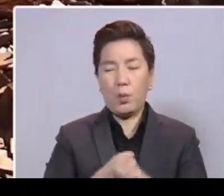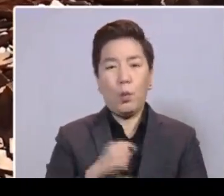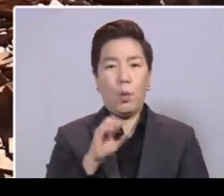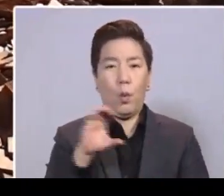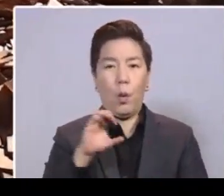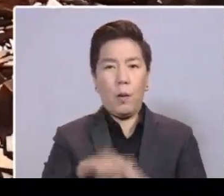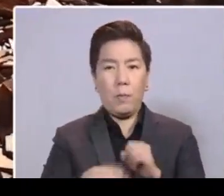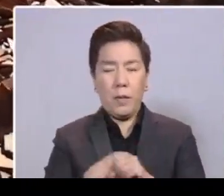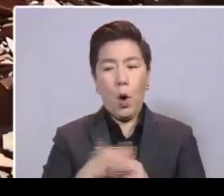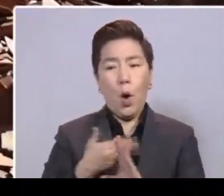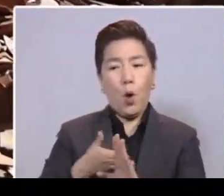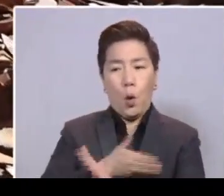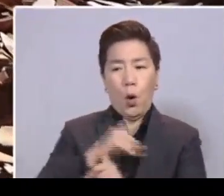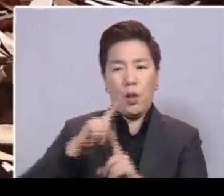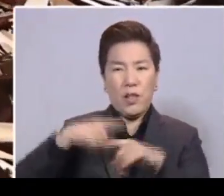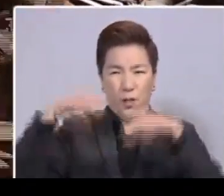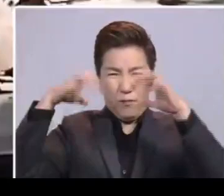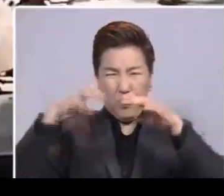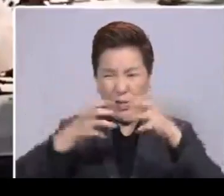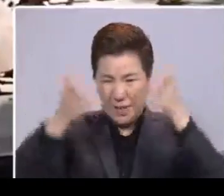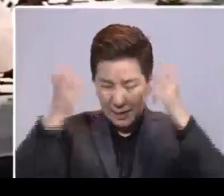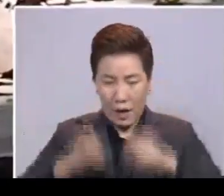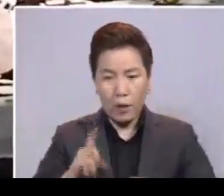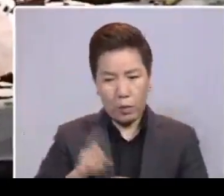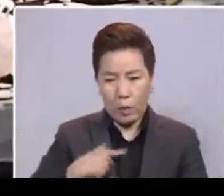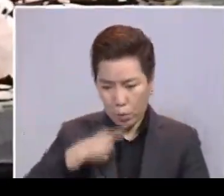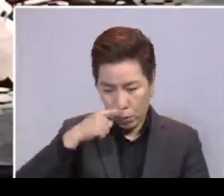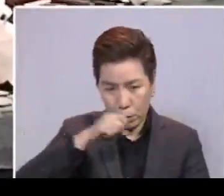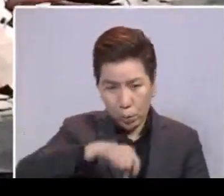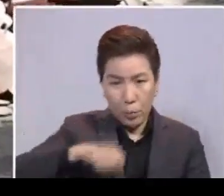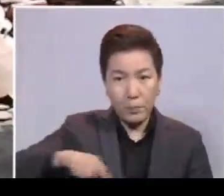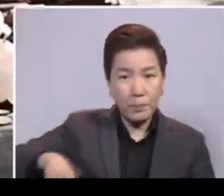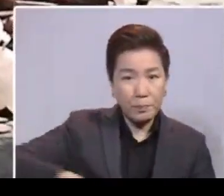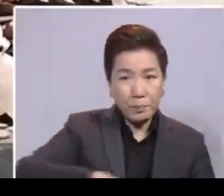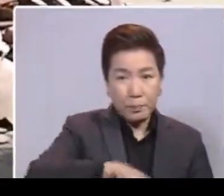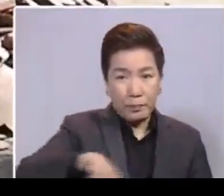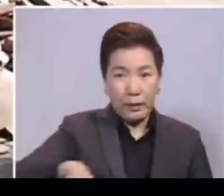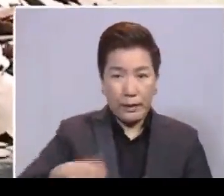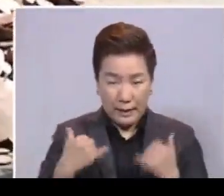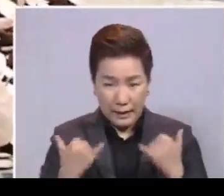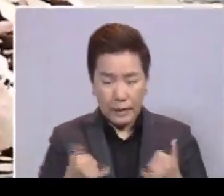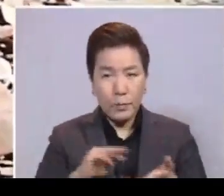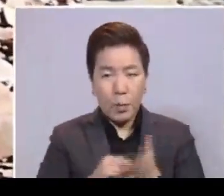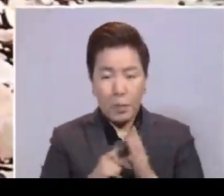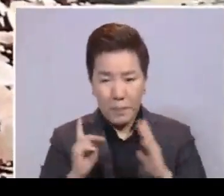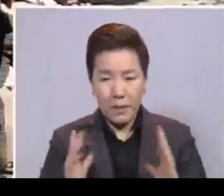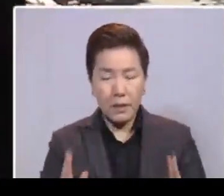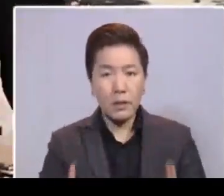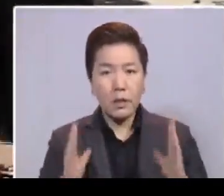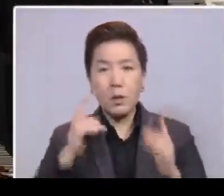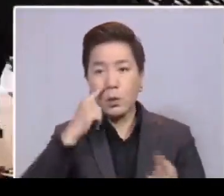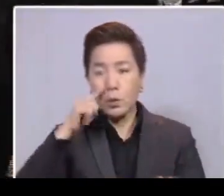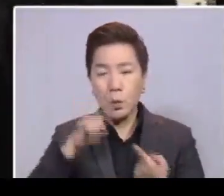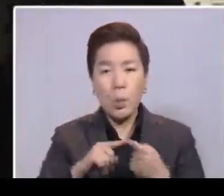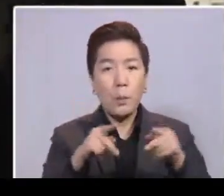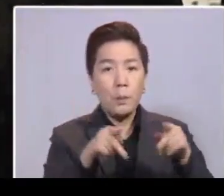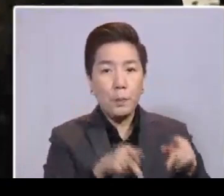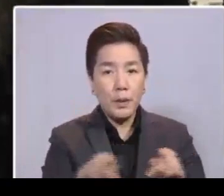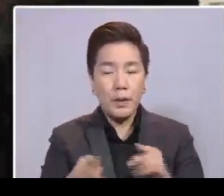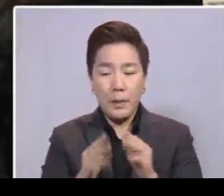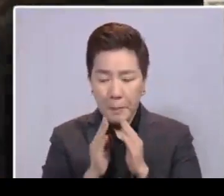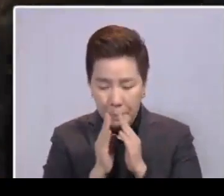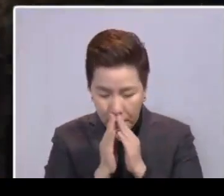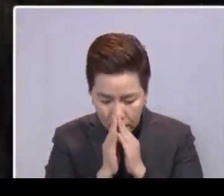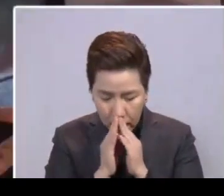จะเข้าสู่ช่วงฤดูฝนอย่างเต็มตัวนะครับซึ่งอาคารตรงนี้เนี่ยเป็นอาคารสถานที่ไว้สำหรับจัดพิธีบำเพ็ญ